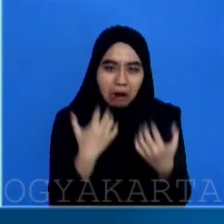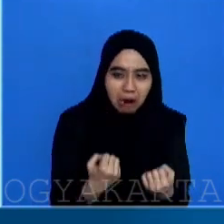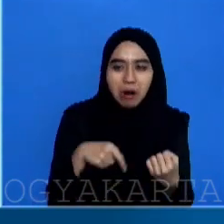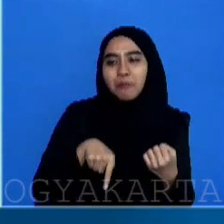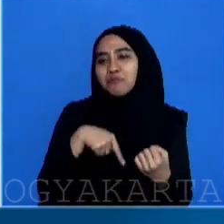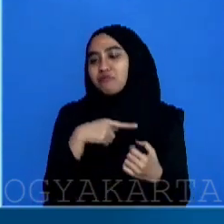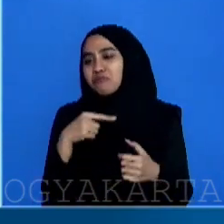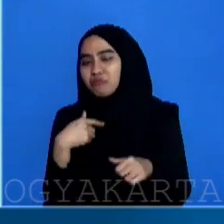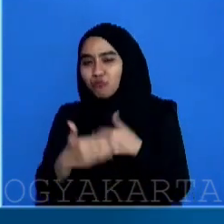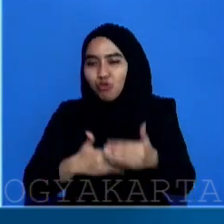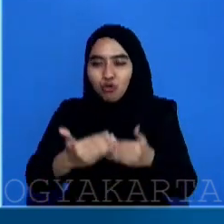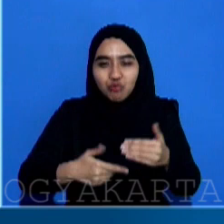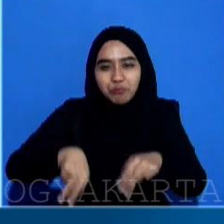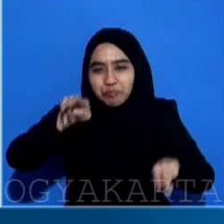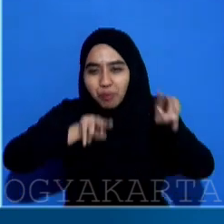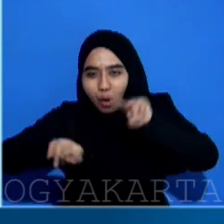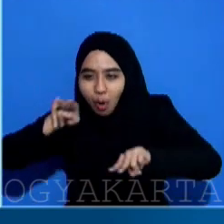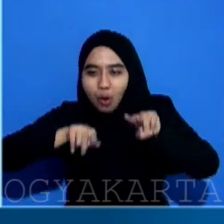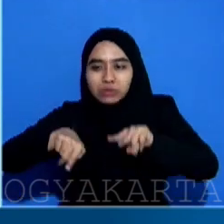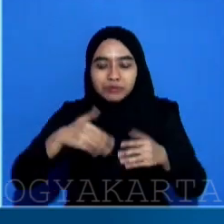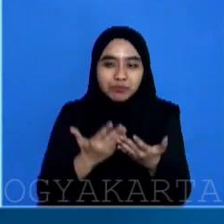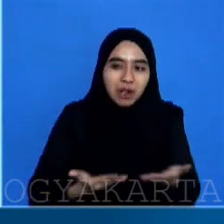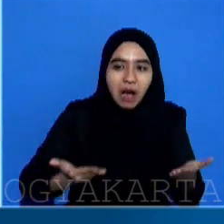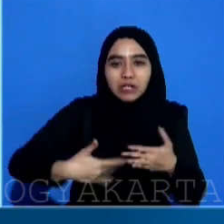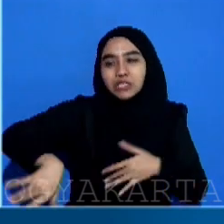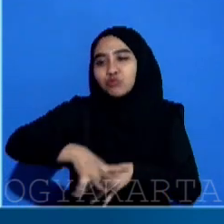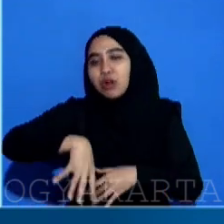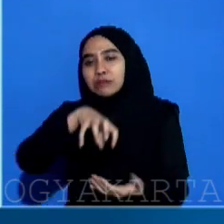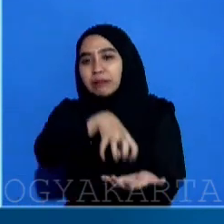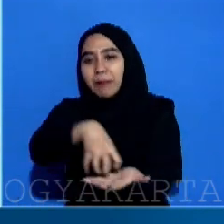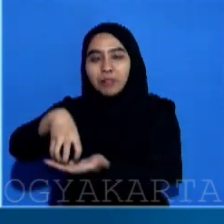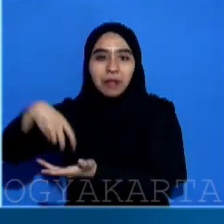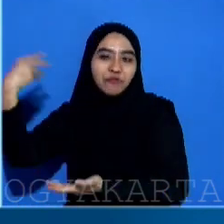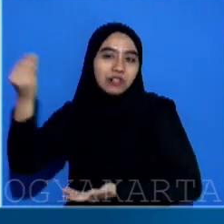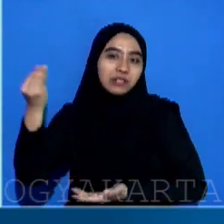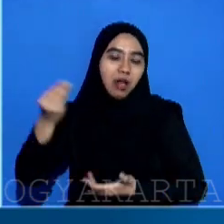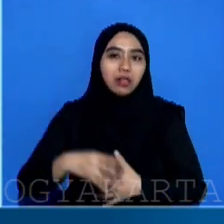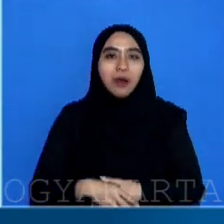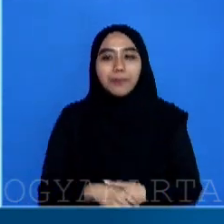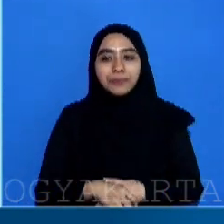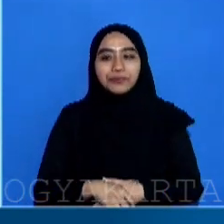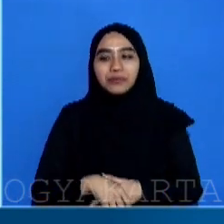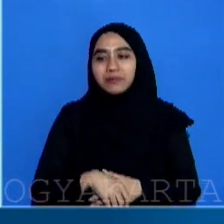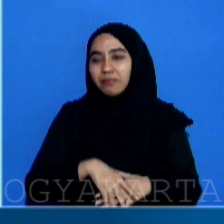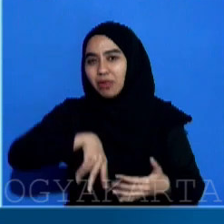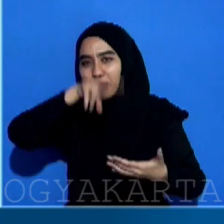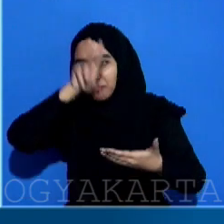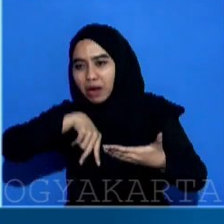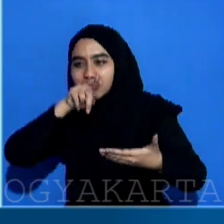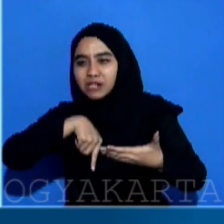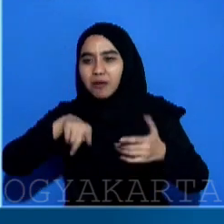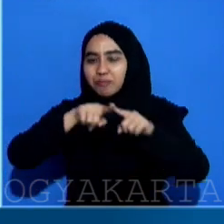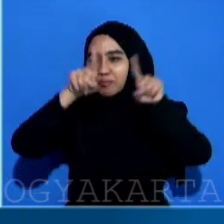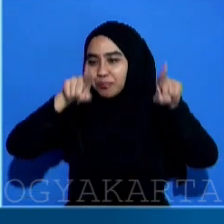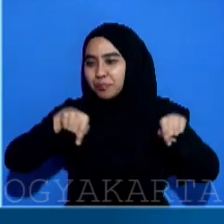memantau melihat situasi dan kondisi di tempat wisata perhatikan papan-papan peringatan